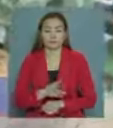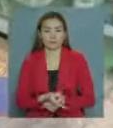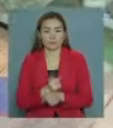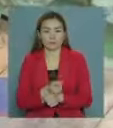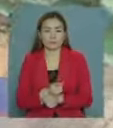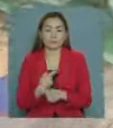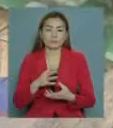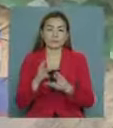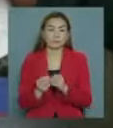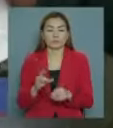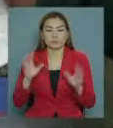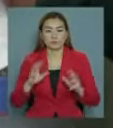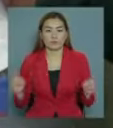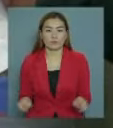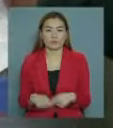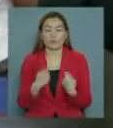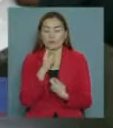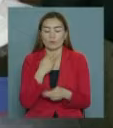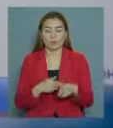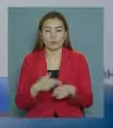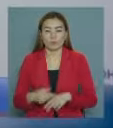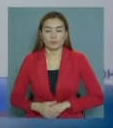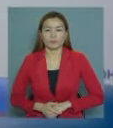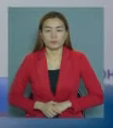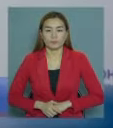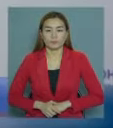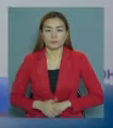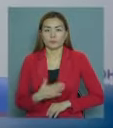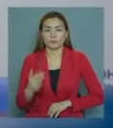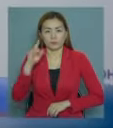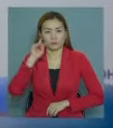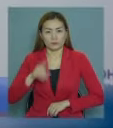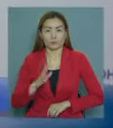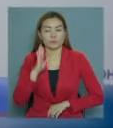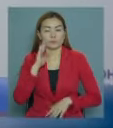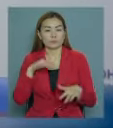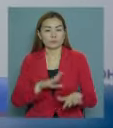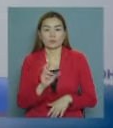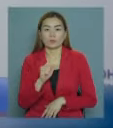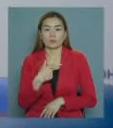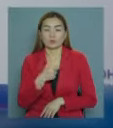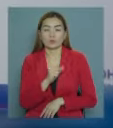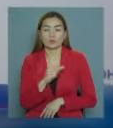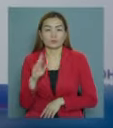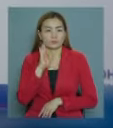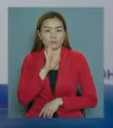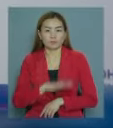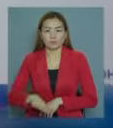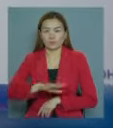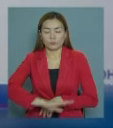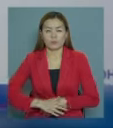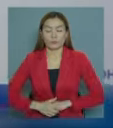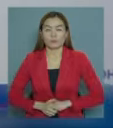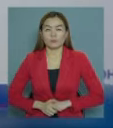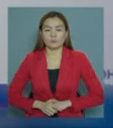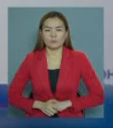және түп тереңдету секілді мәселелер қиындық туғызуда. Өздеріңізге мәлім, Жайық және Қиғаш өзендерінің суын